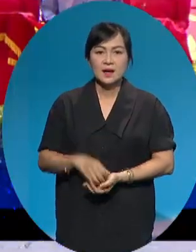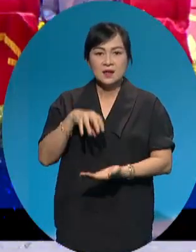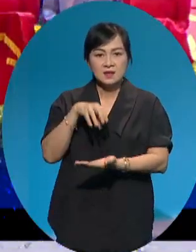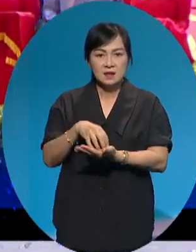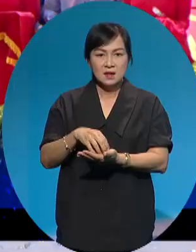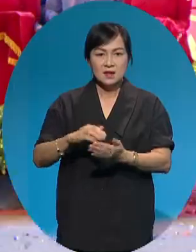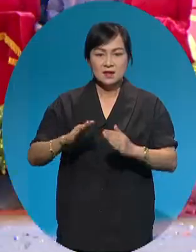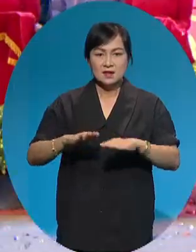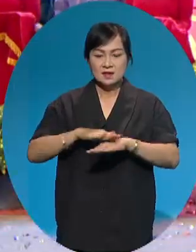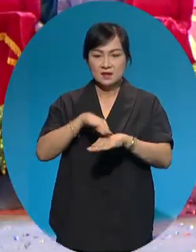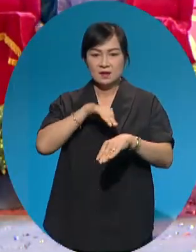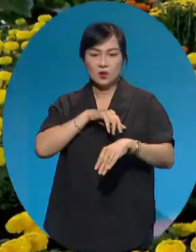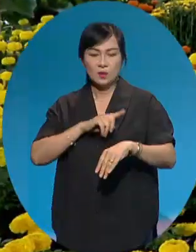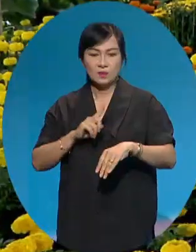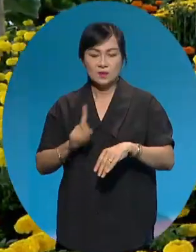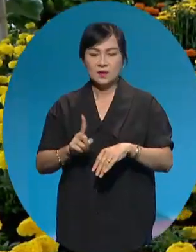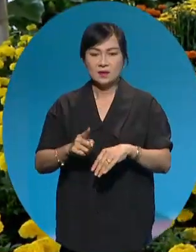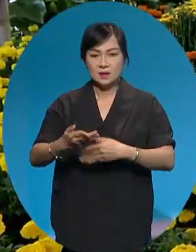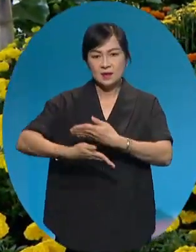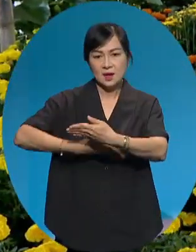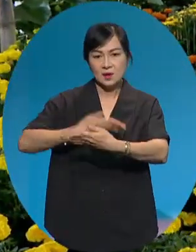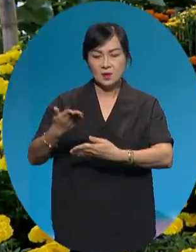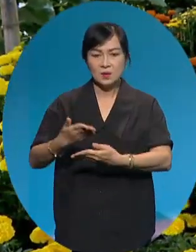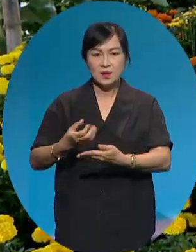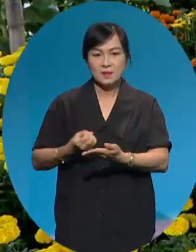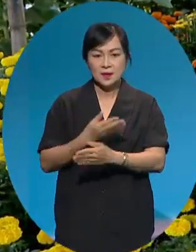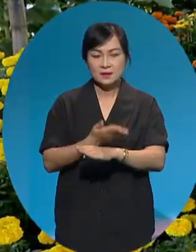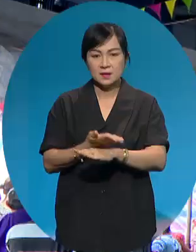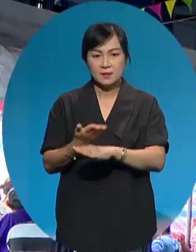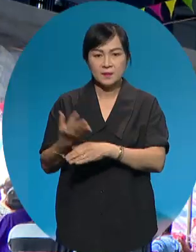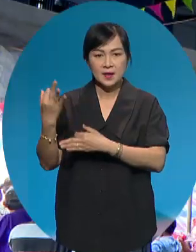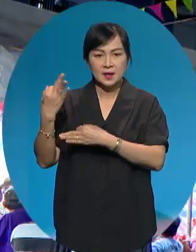nơi để các nhà vườn, nghệ nhân, doanh nhân giao lưu, tiêu thụ sản phẩm nhân dịp Tết Nguyên Đán.